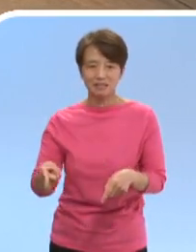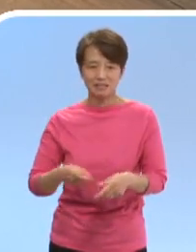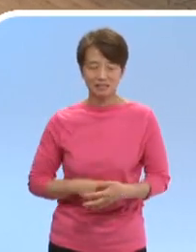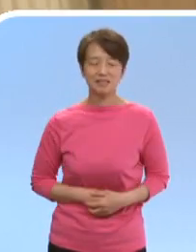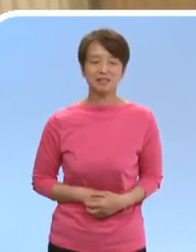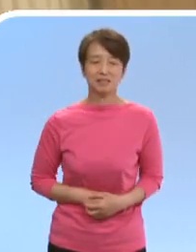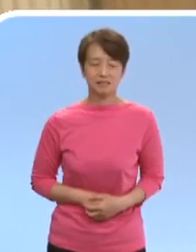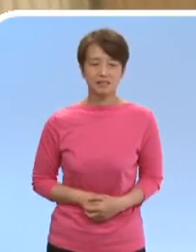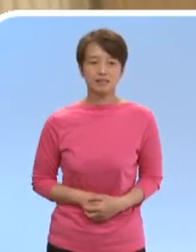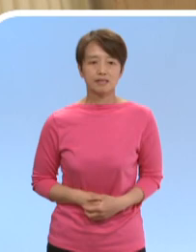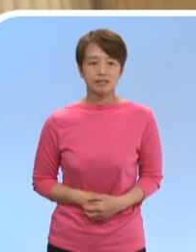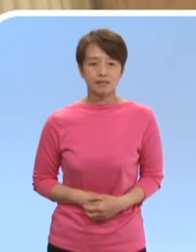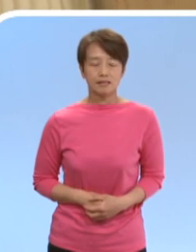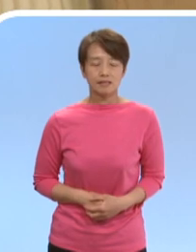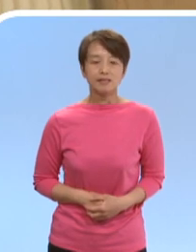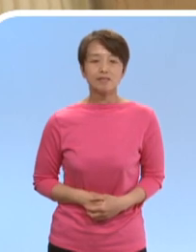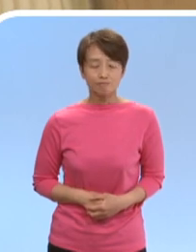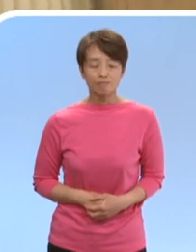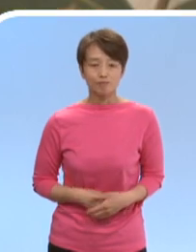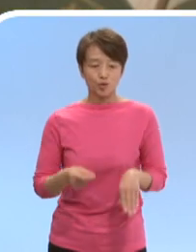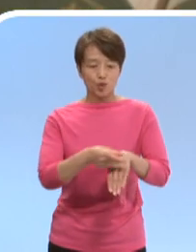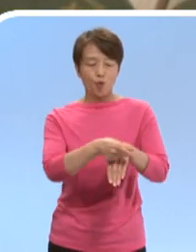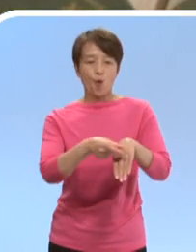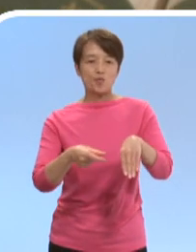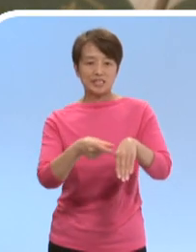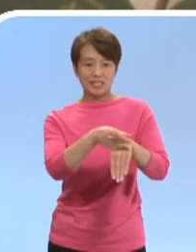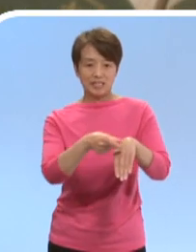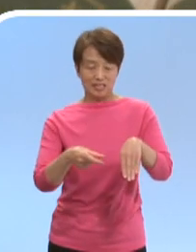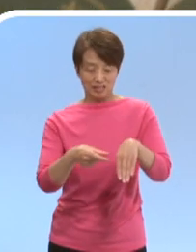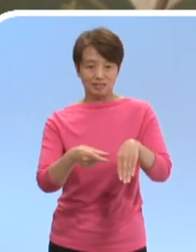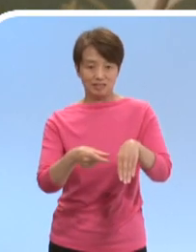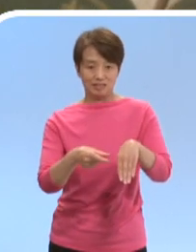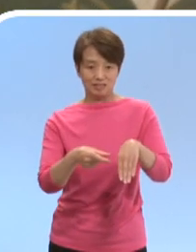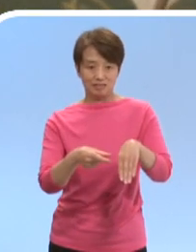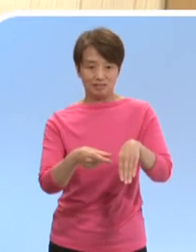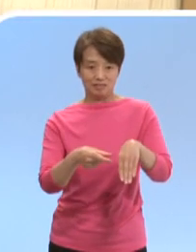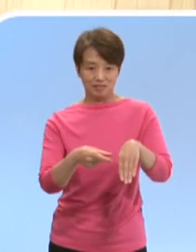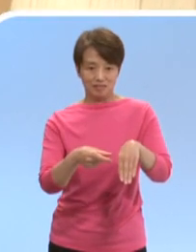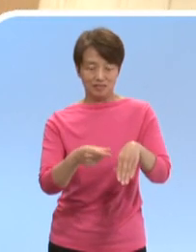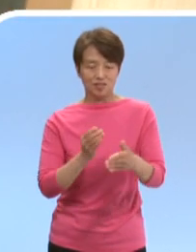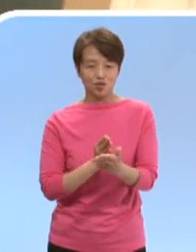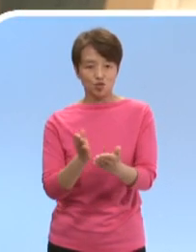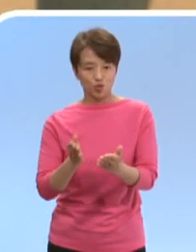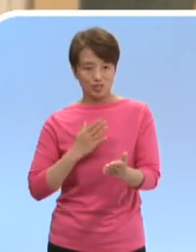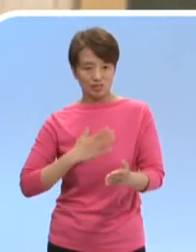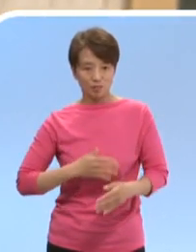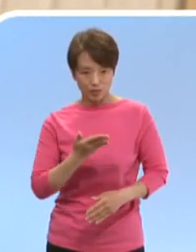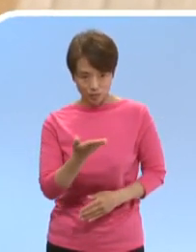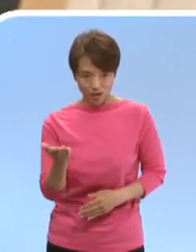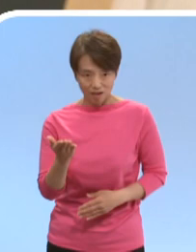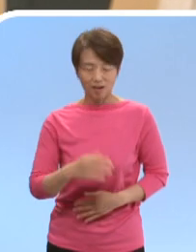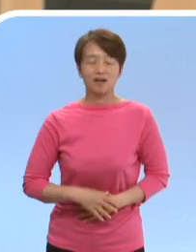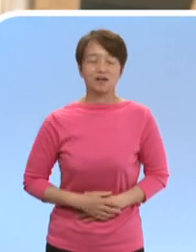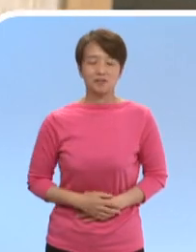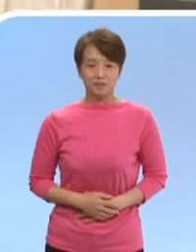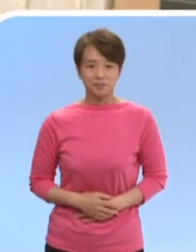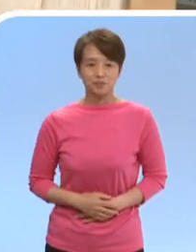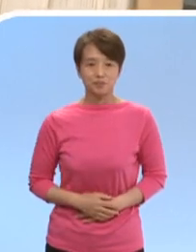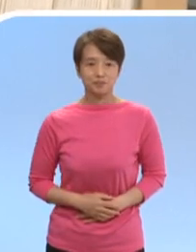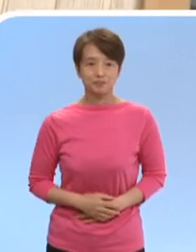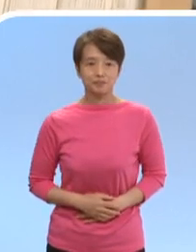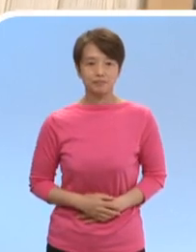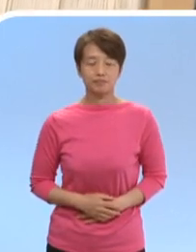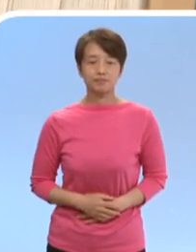。 ちなみに皆さん、そうめんを止めるこの帯にいくつか種類があるのをご存知